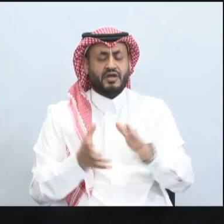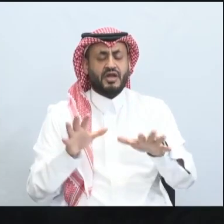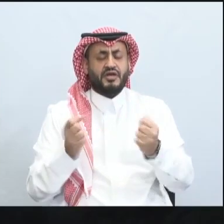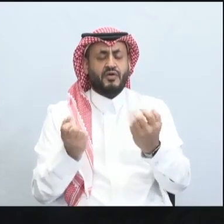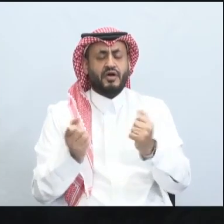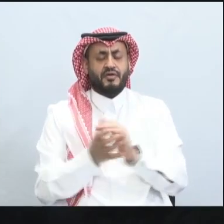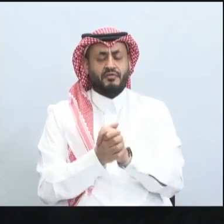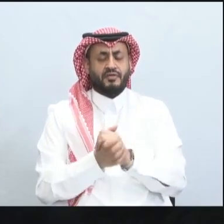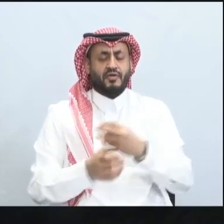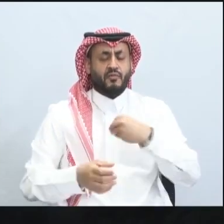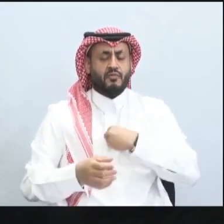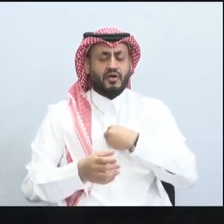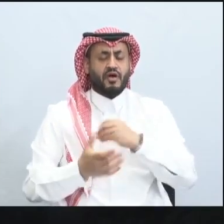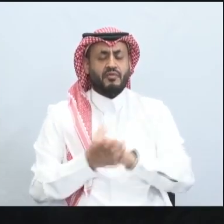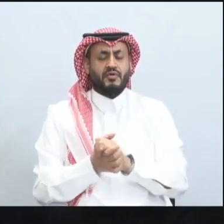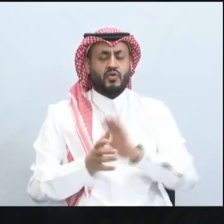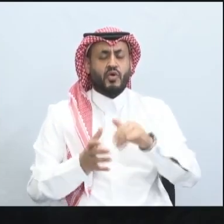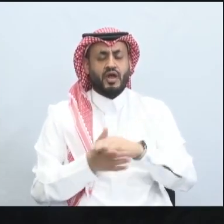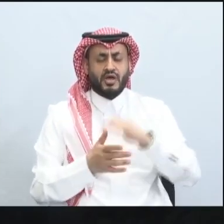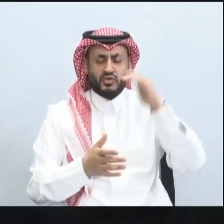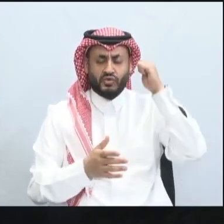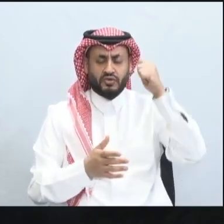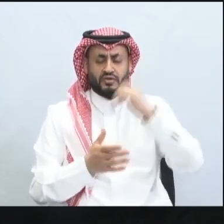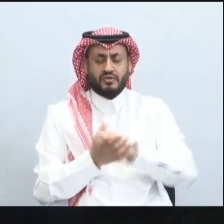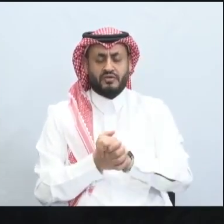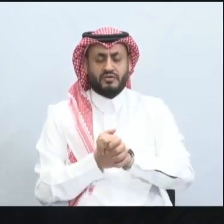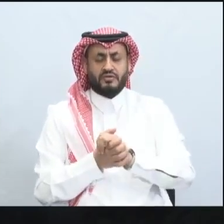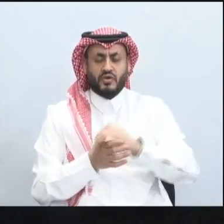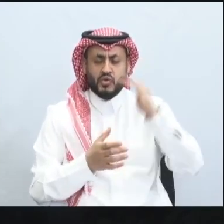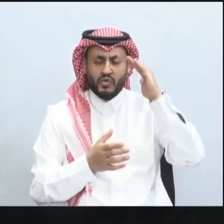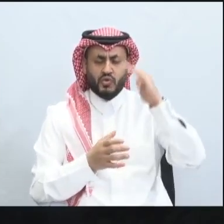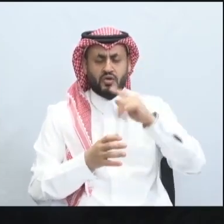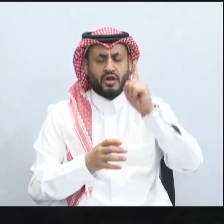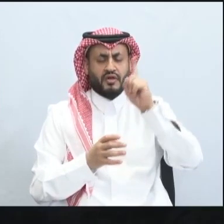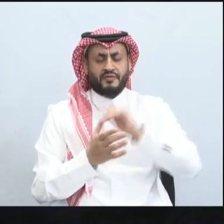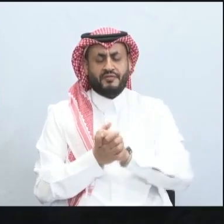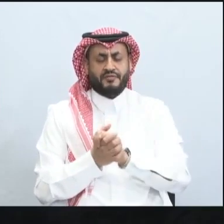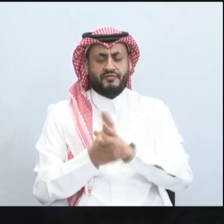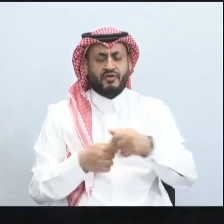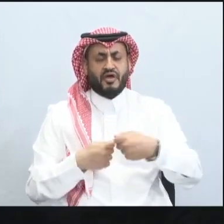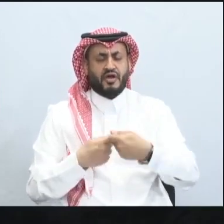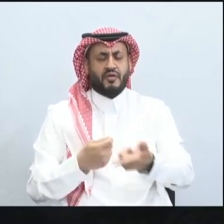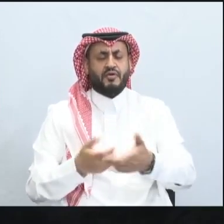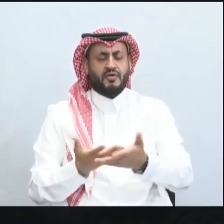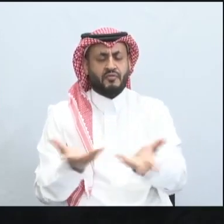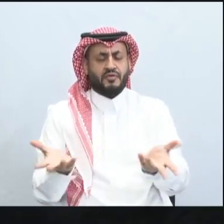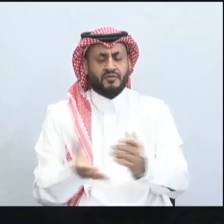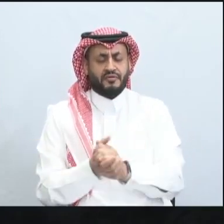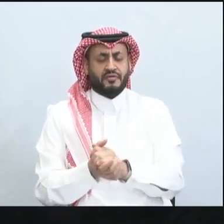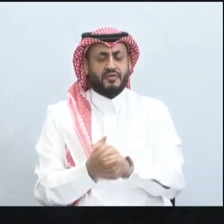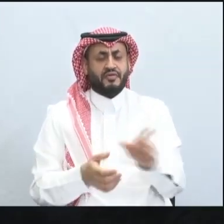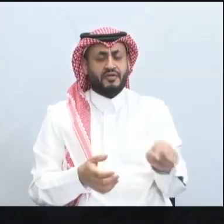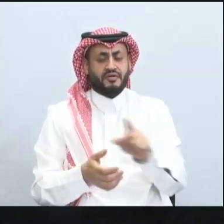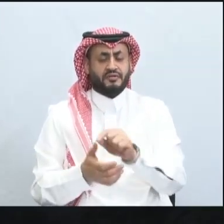بجوارحه وايضا في قلبه فيشكر الله عز وجل على ما انعم عليه من النعم ومن اعظم